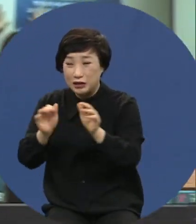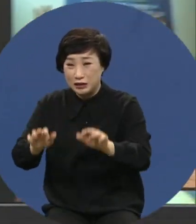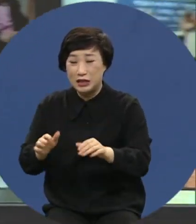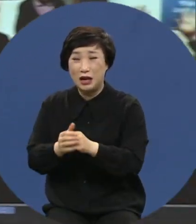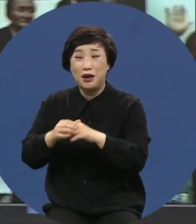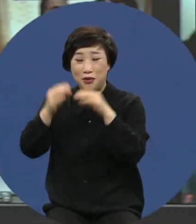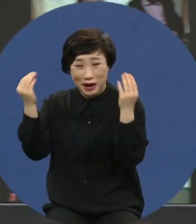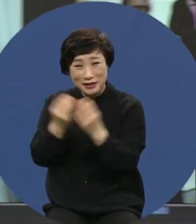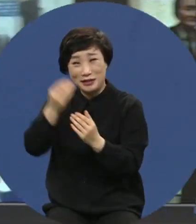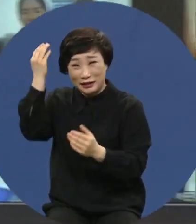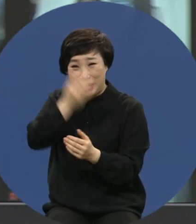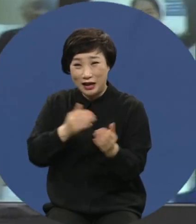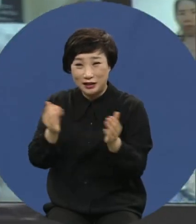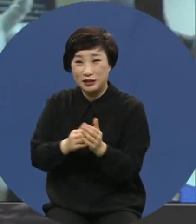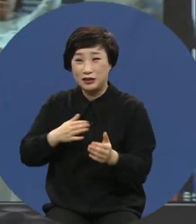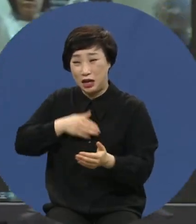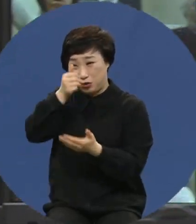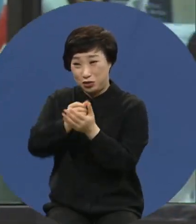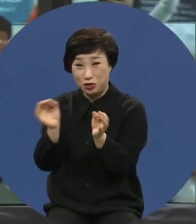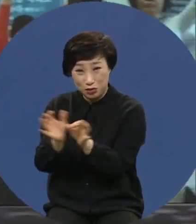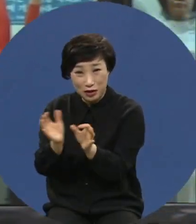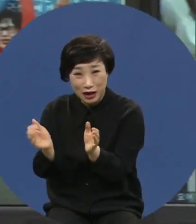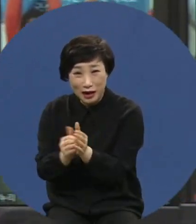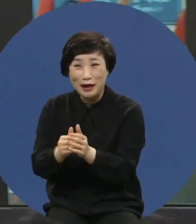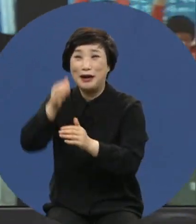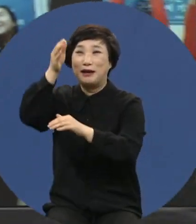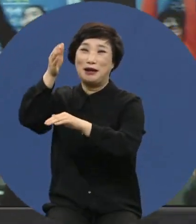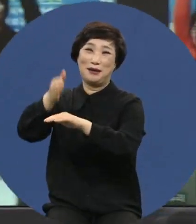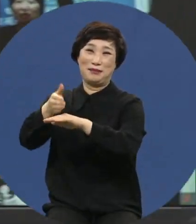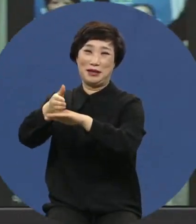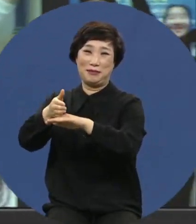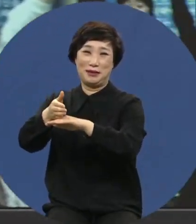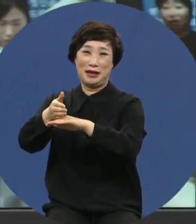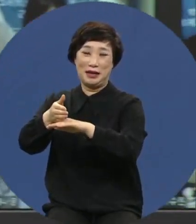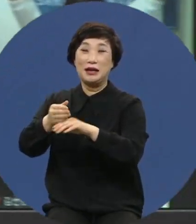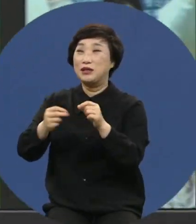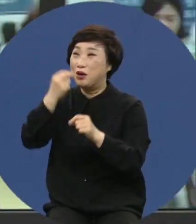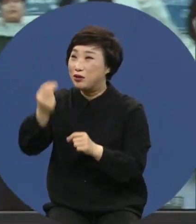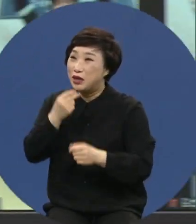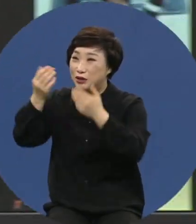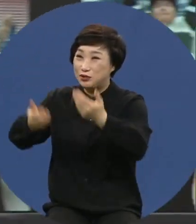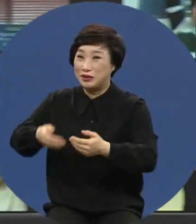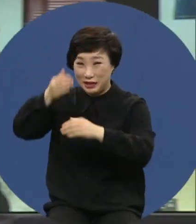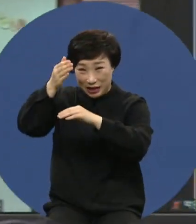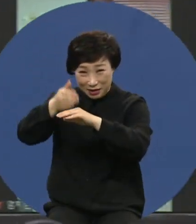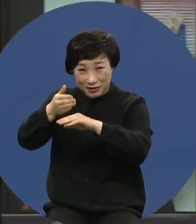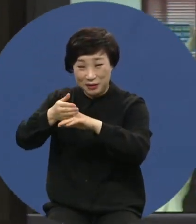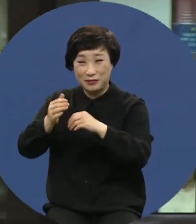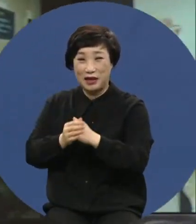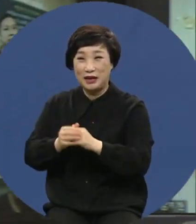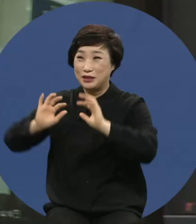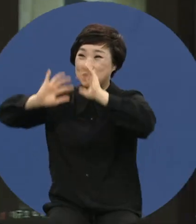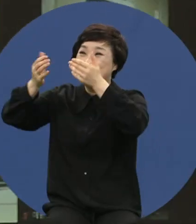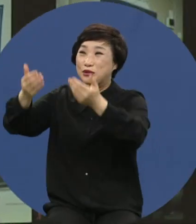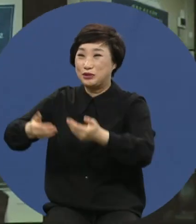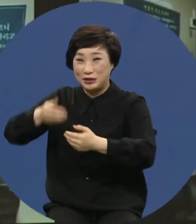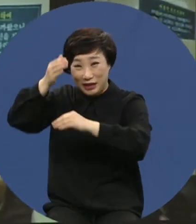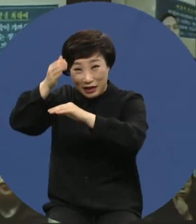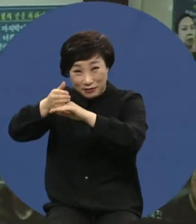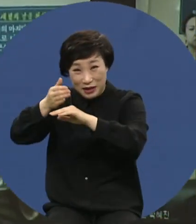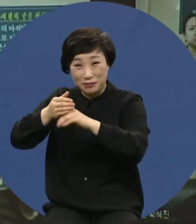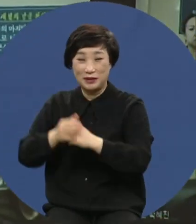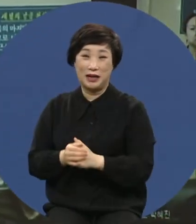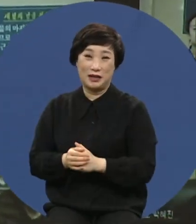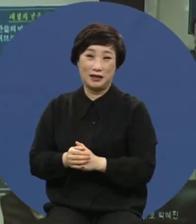완전 무결하게 나를 속죄해 주셨습니다. 감사합니다. 영생을 주셔서 감사합니다. 천국을 주셔서